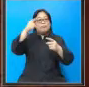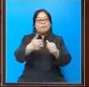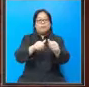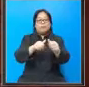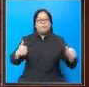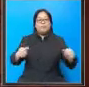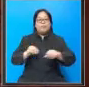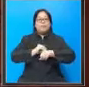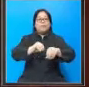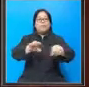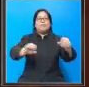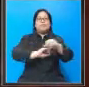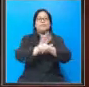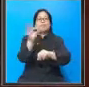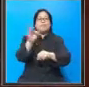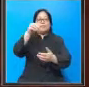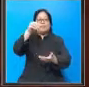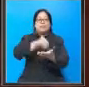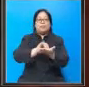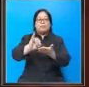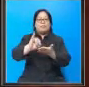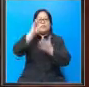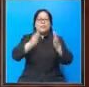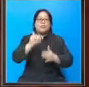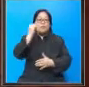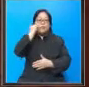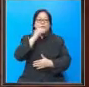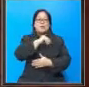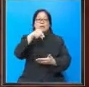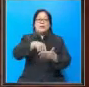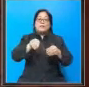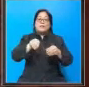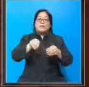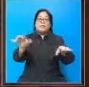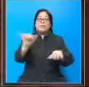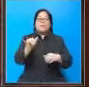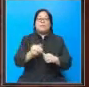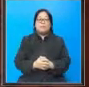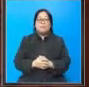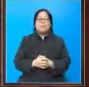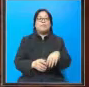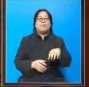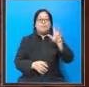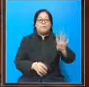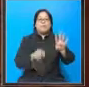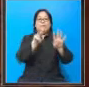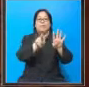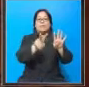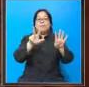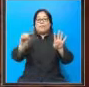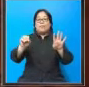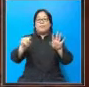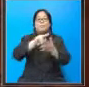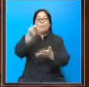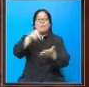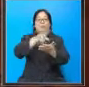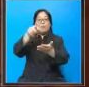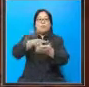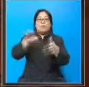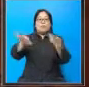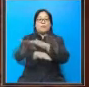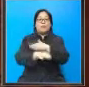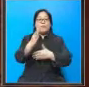mencegah penularan penyakit di institusi warga emas dan saringan ini diperluaskan kepada 432 pusat jagaan yang